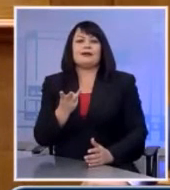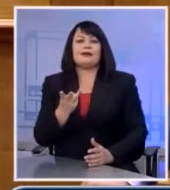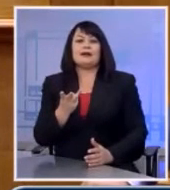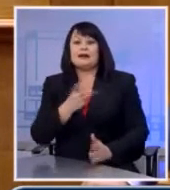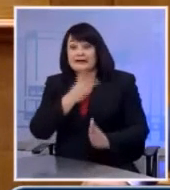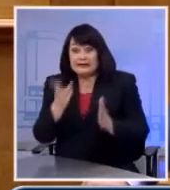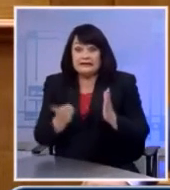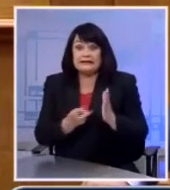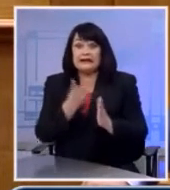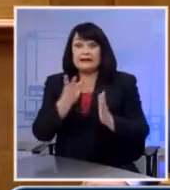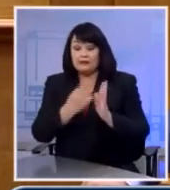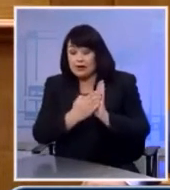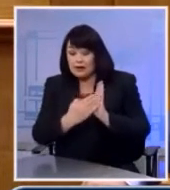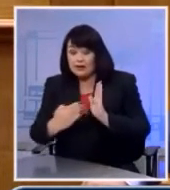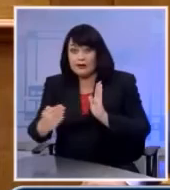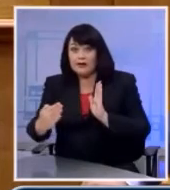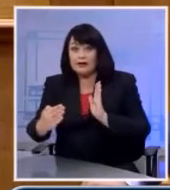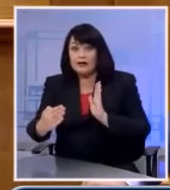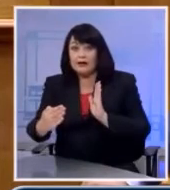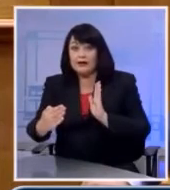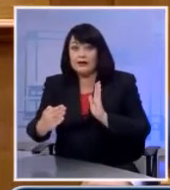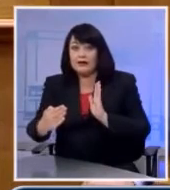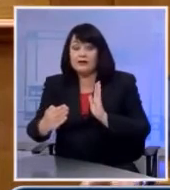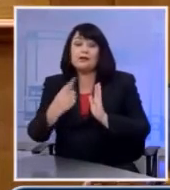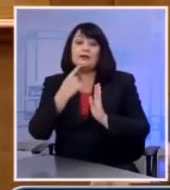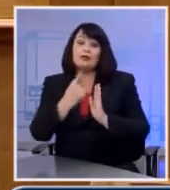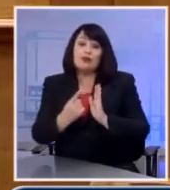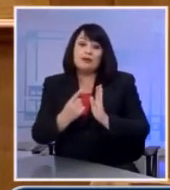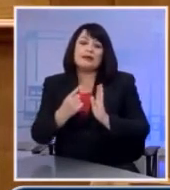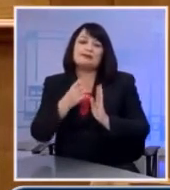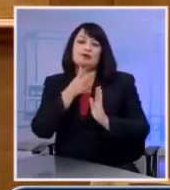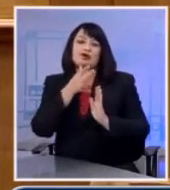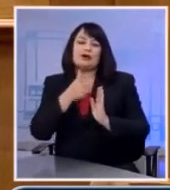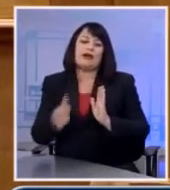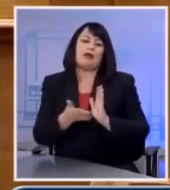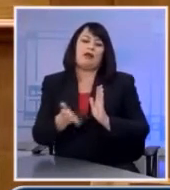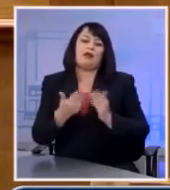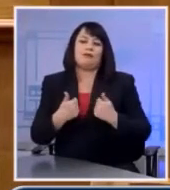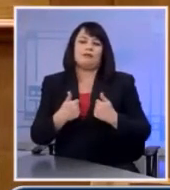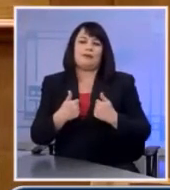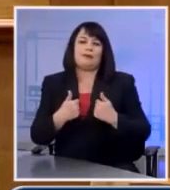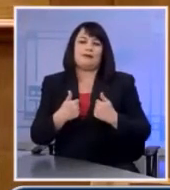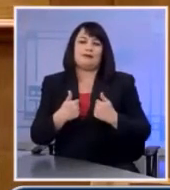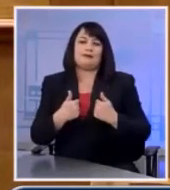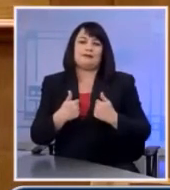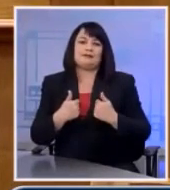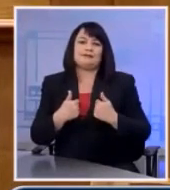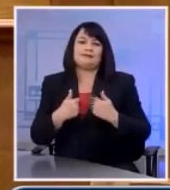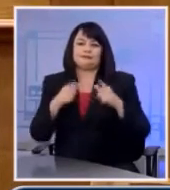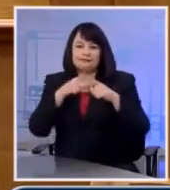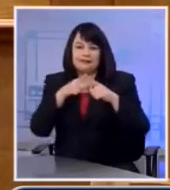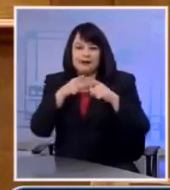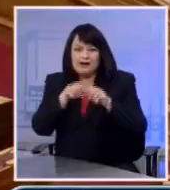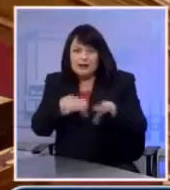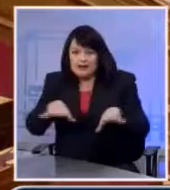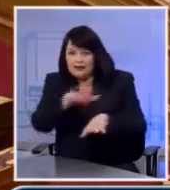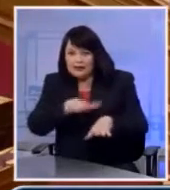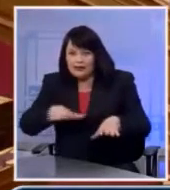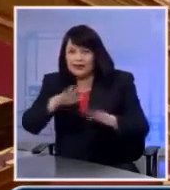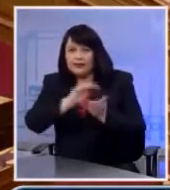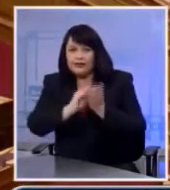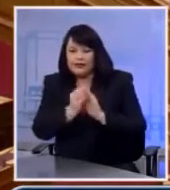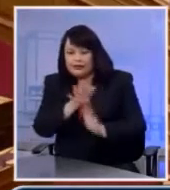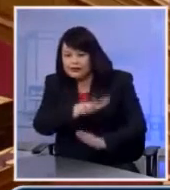στην τρίτη πράξη του δράματος στις λεγόμενες παρένθεσεις, διότι βλέπουν ότι το δικό τους δίκτυο τώρα έρχεται στο φως, ότι